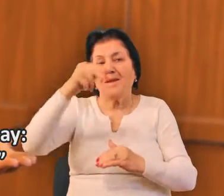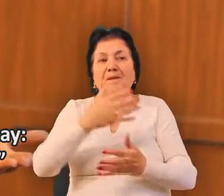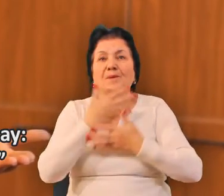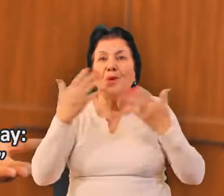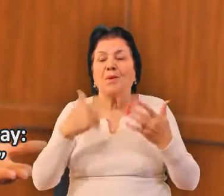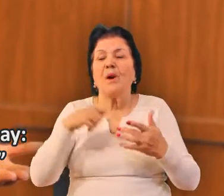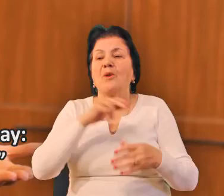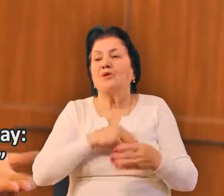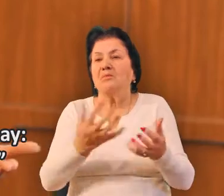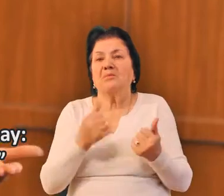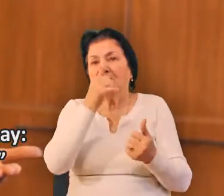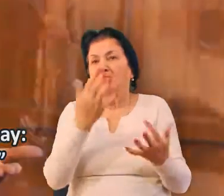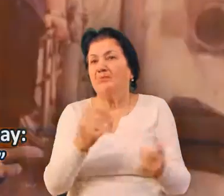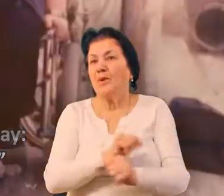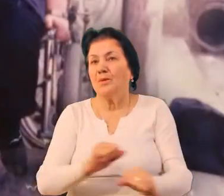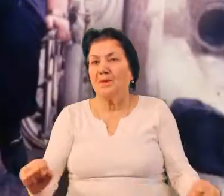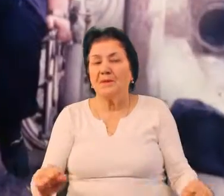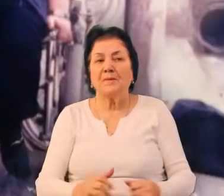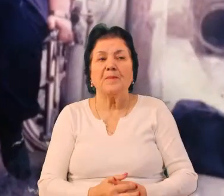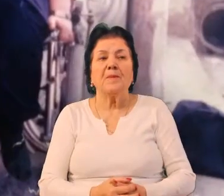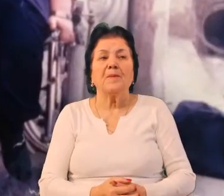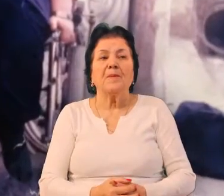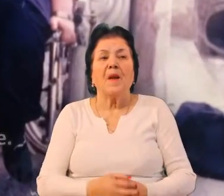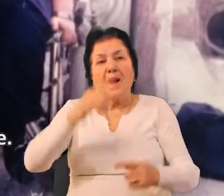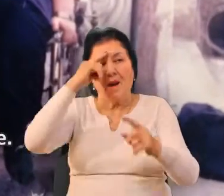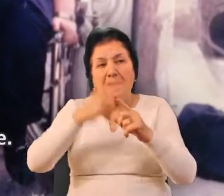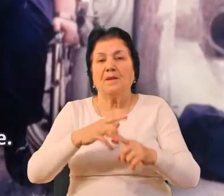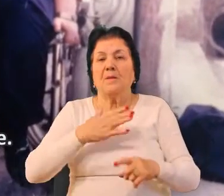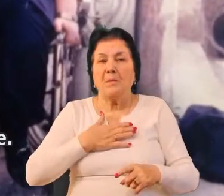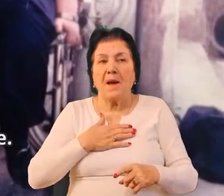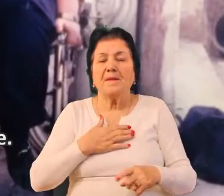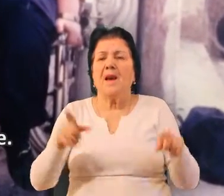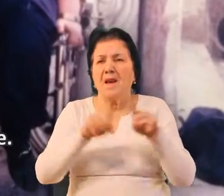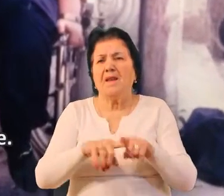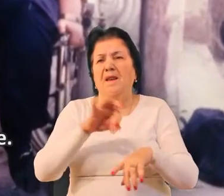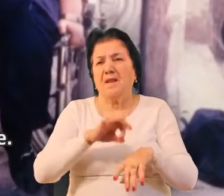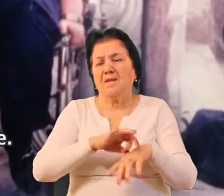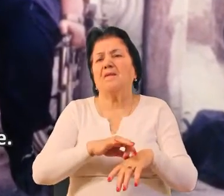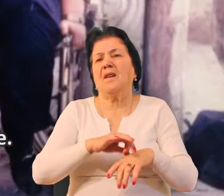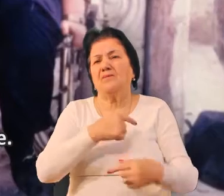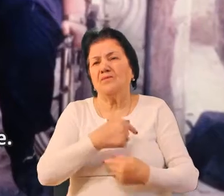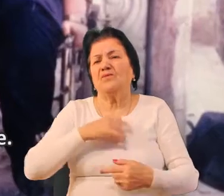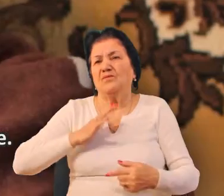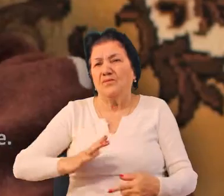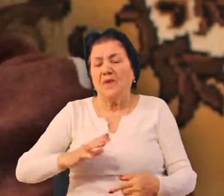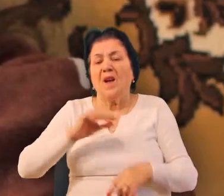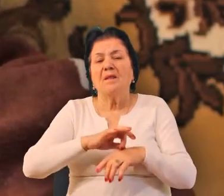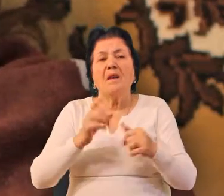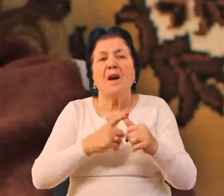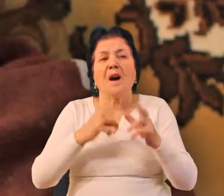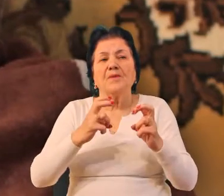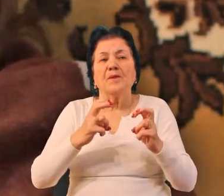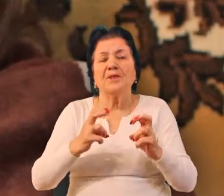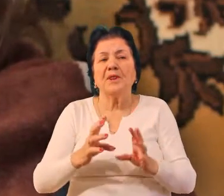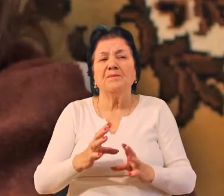yoxdur. Mən onu necə götürə bilərəm? Qardaşımla mən də aynı xəstəlikdən əziyyət çəkirik.